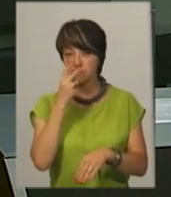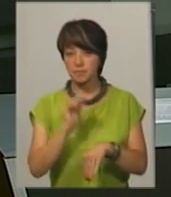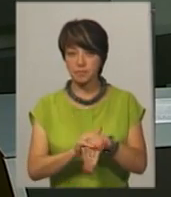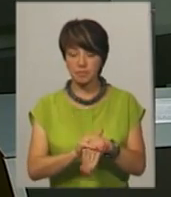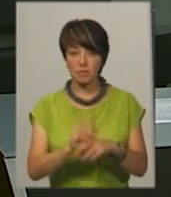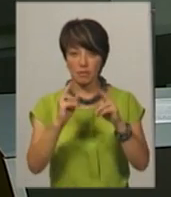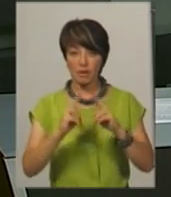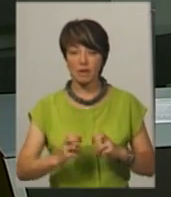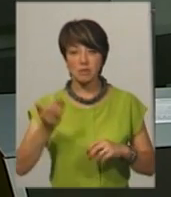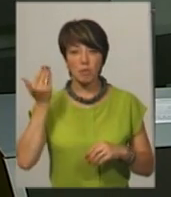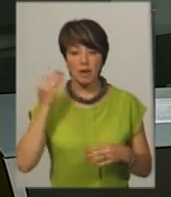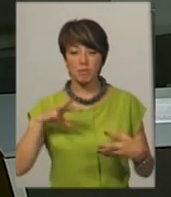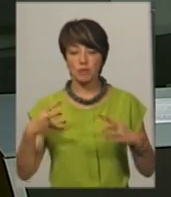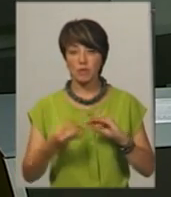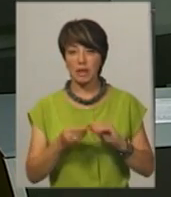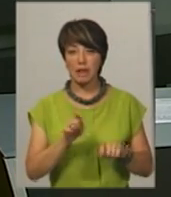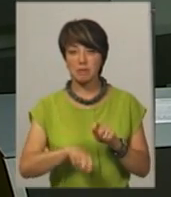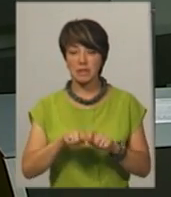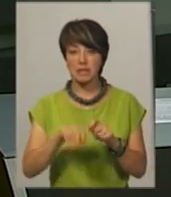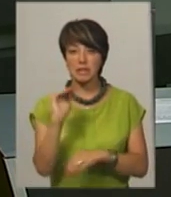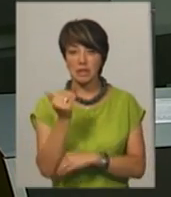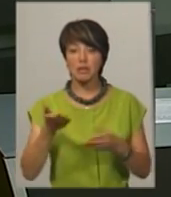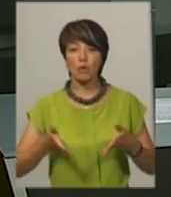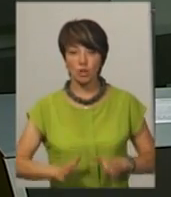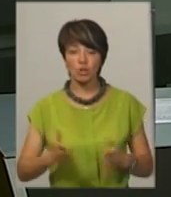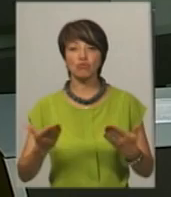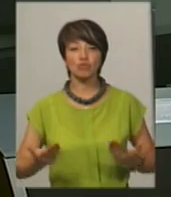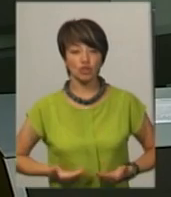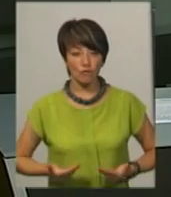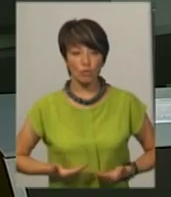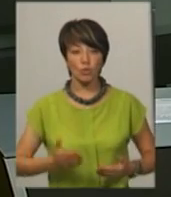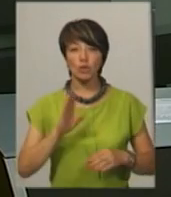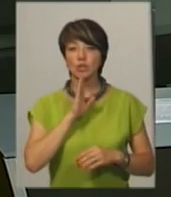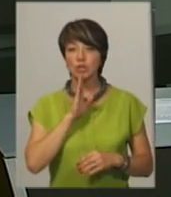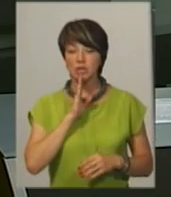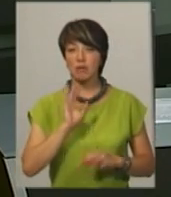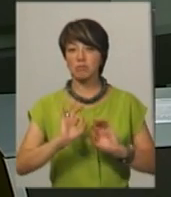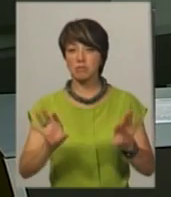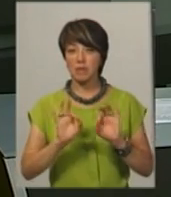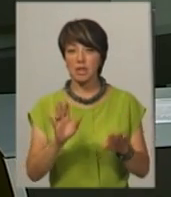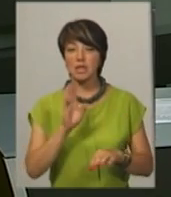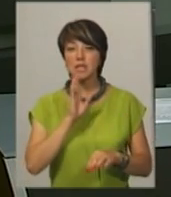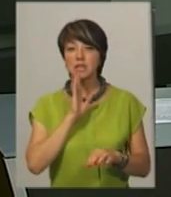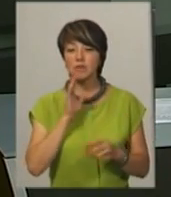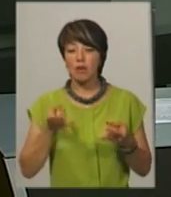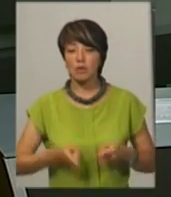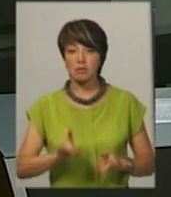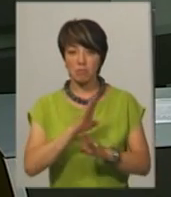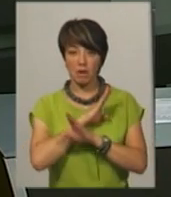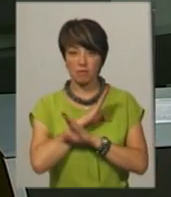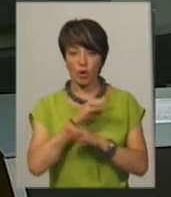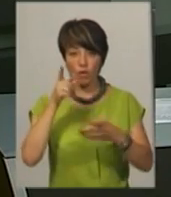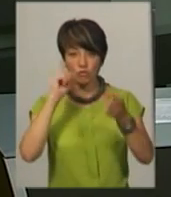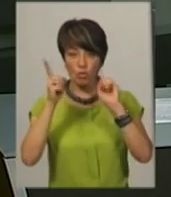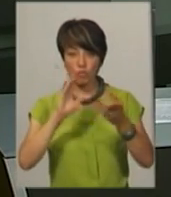обшуку. За попередніми результатами експертизи, дитина народилася живою. Сама жінка говорила, що дівчинка народилась мертвою. У